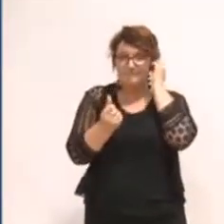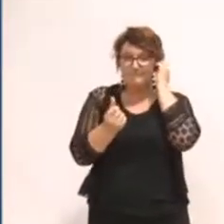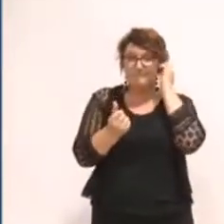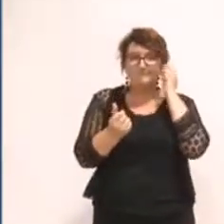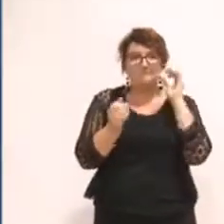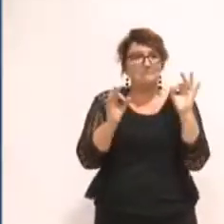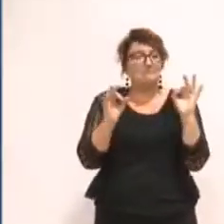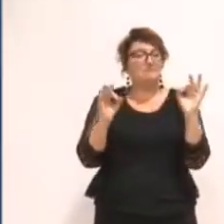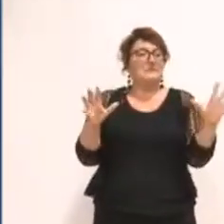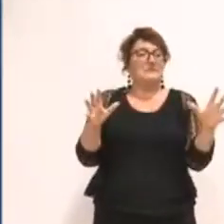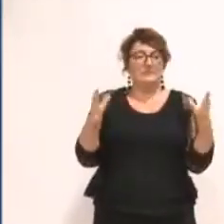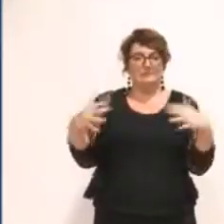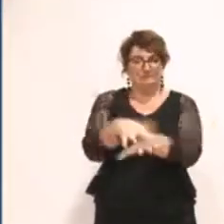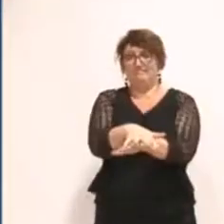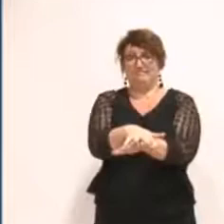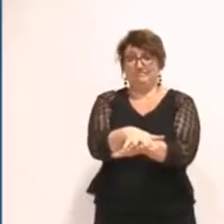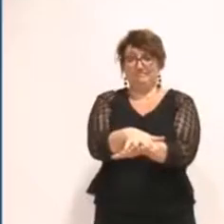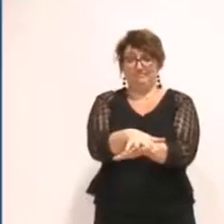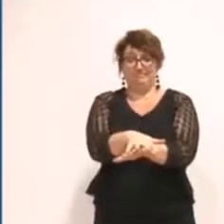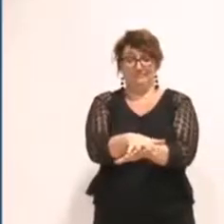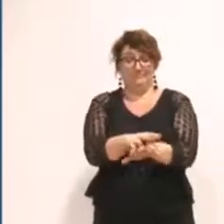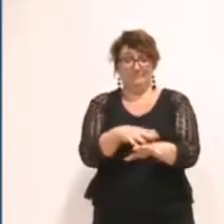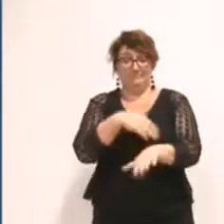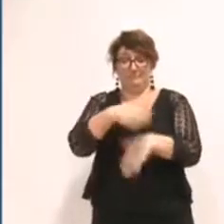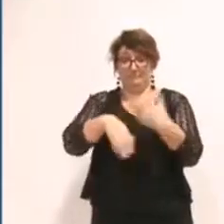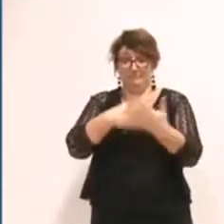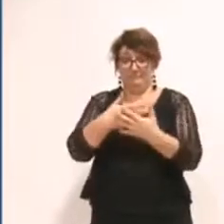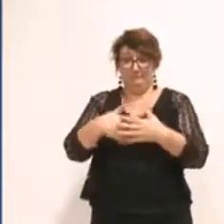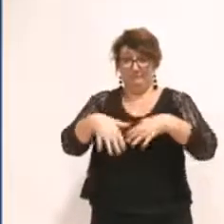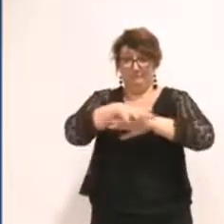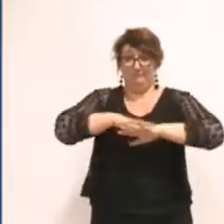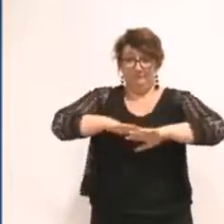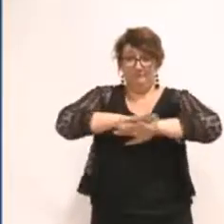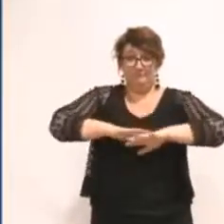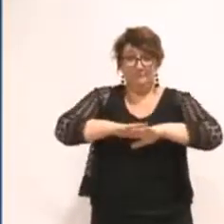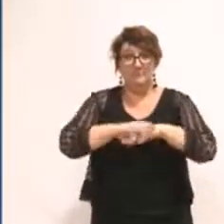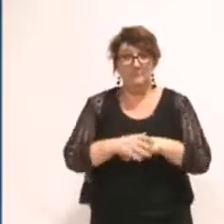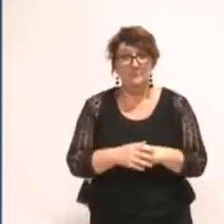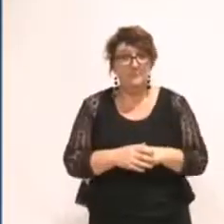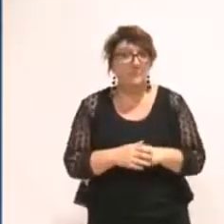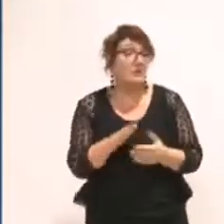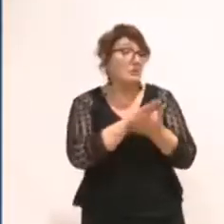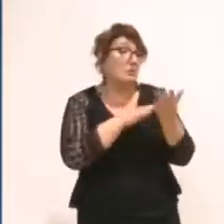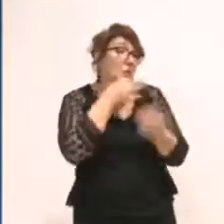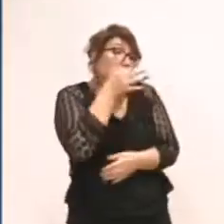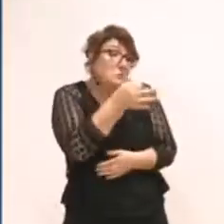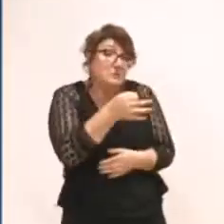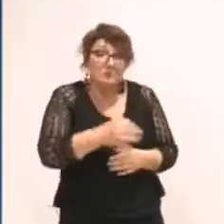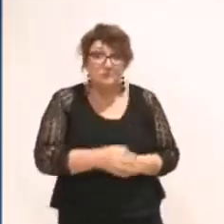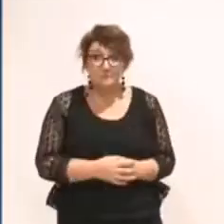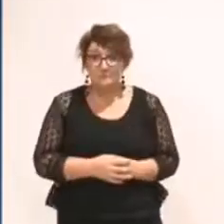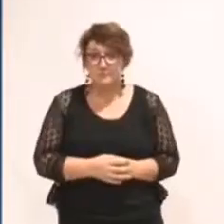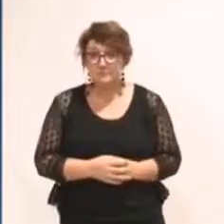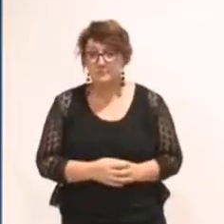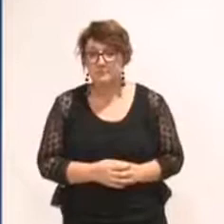un amalgame, une profusion dans une confusion globale. Voilà, excusez-moi de vous dire ça.